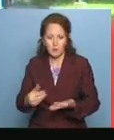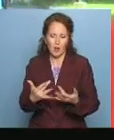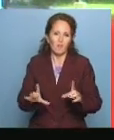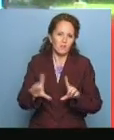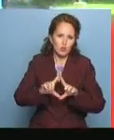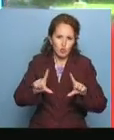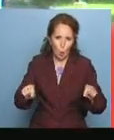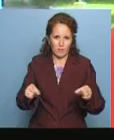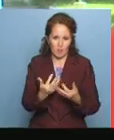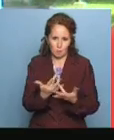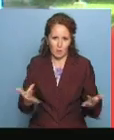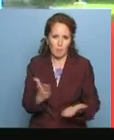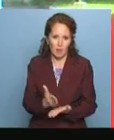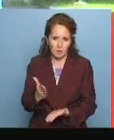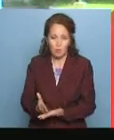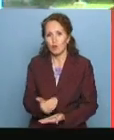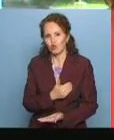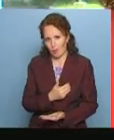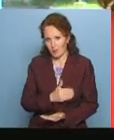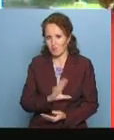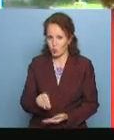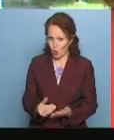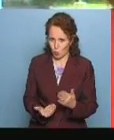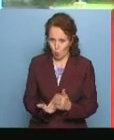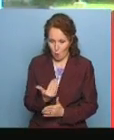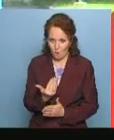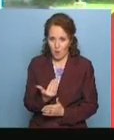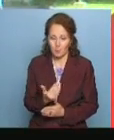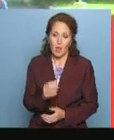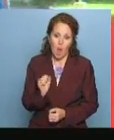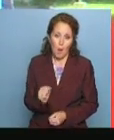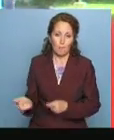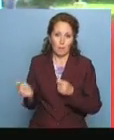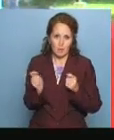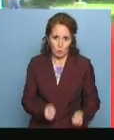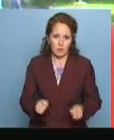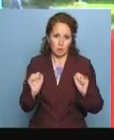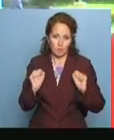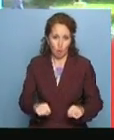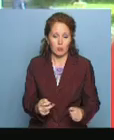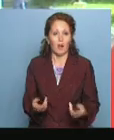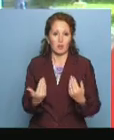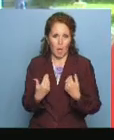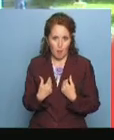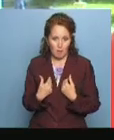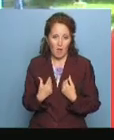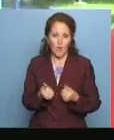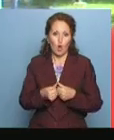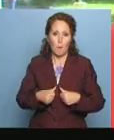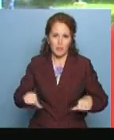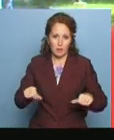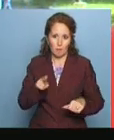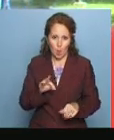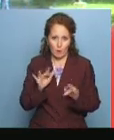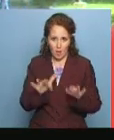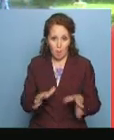конечно, в новом, желательно новые. Вот. А приносить можно к нам в комитет по делам семьи,